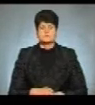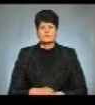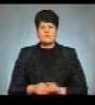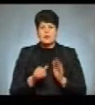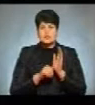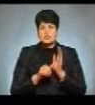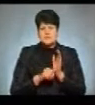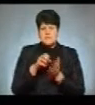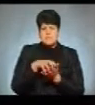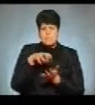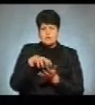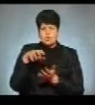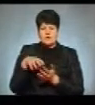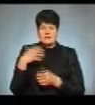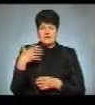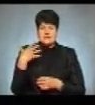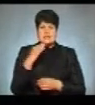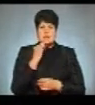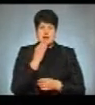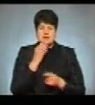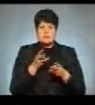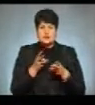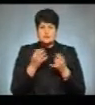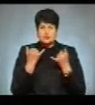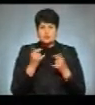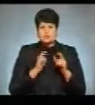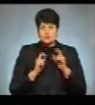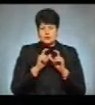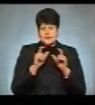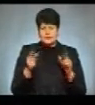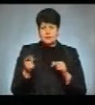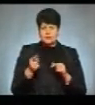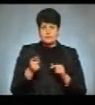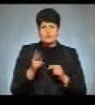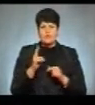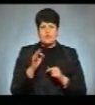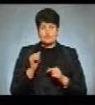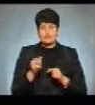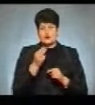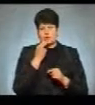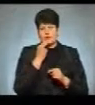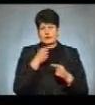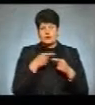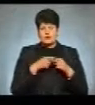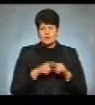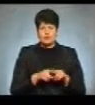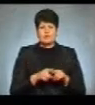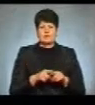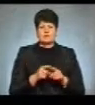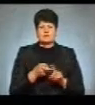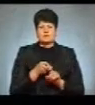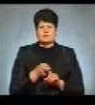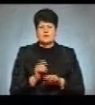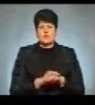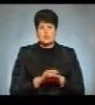60 пасок і 50 пряників випекли сьогодні студенти Тернопільського коледжу харчових технологій і торгівлі в межах благодійної